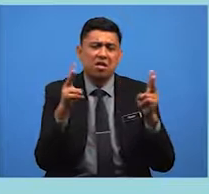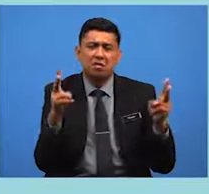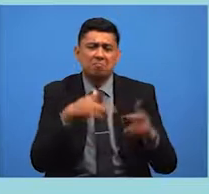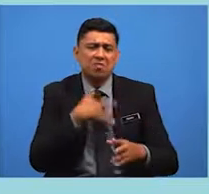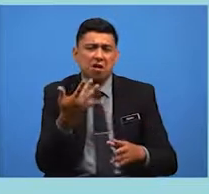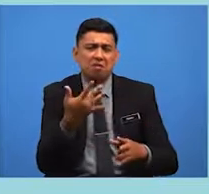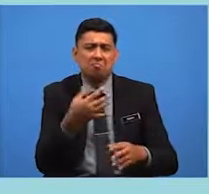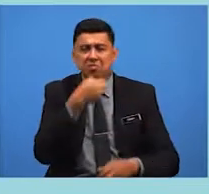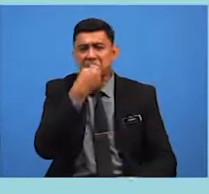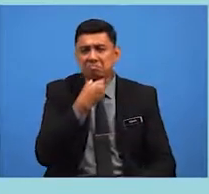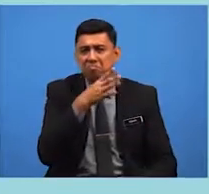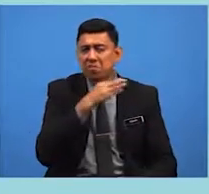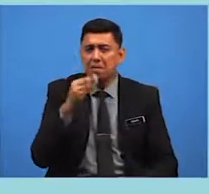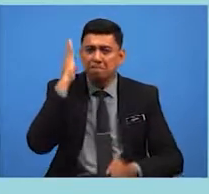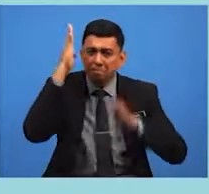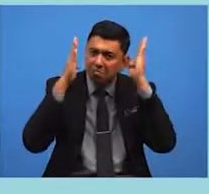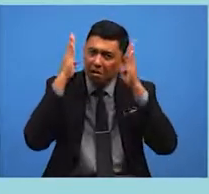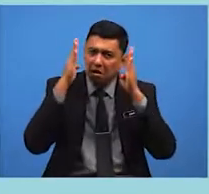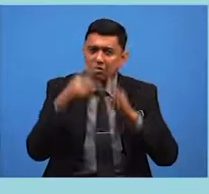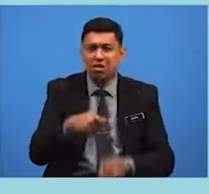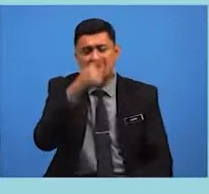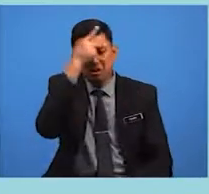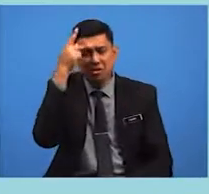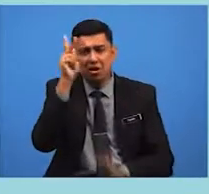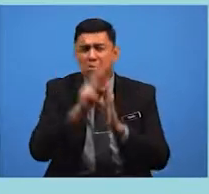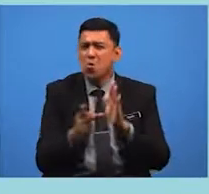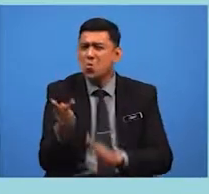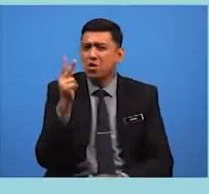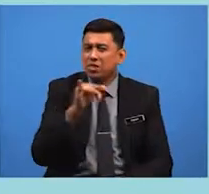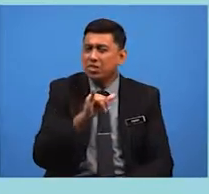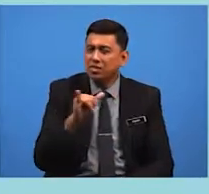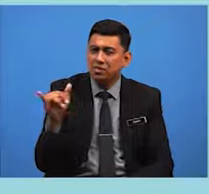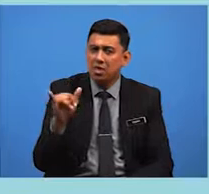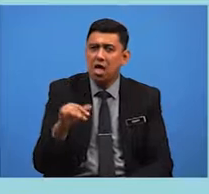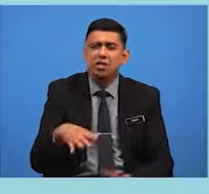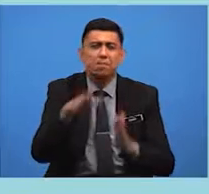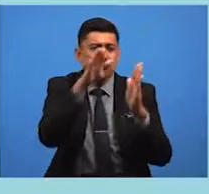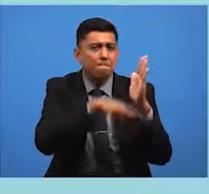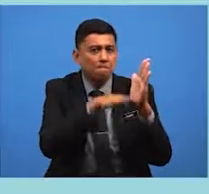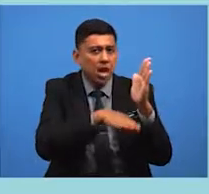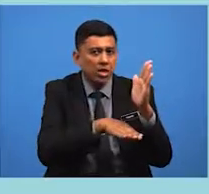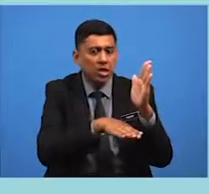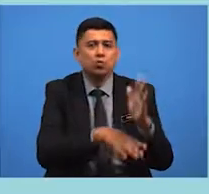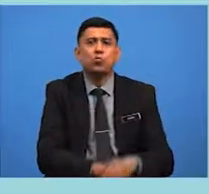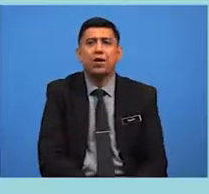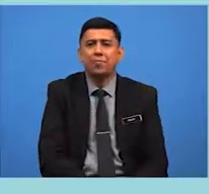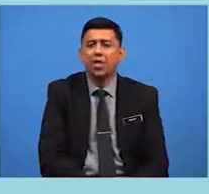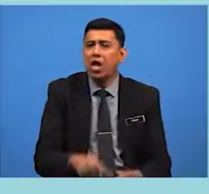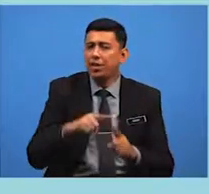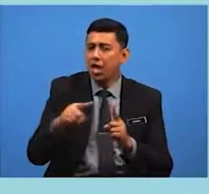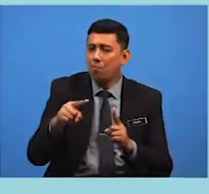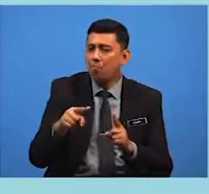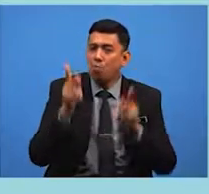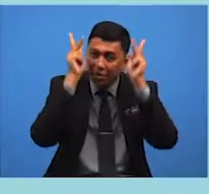sedih dan bimbang kerana kekuatannya semakin berkurang. Namun, Kijang